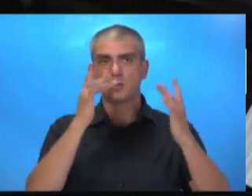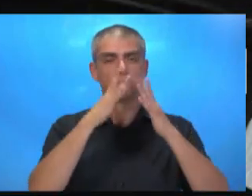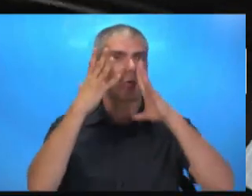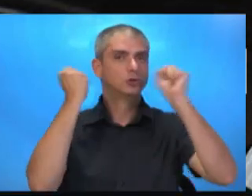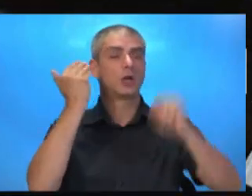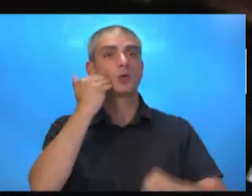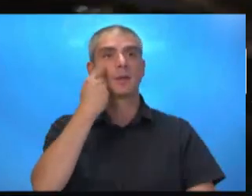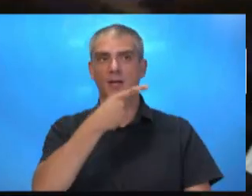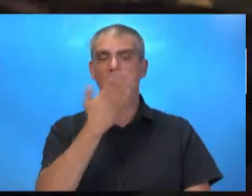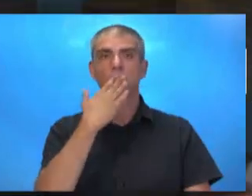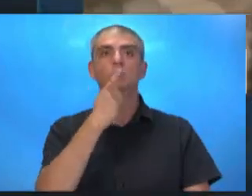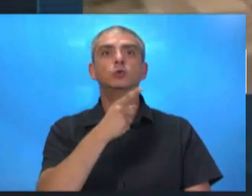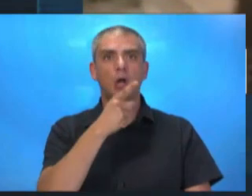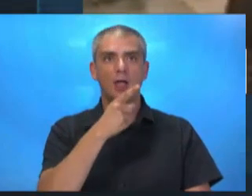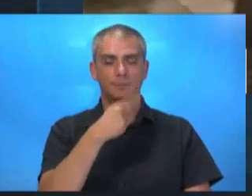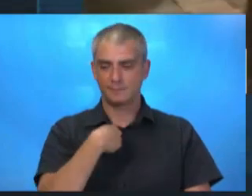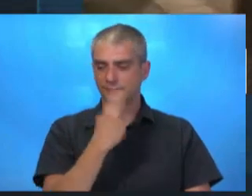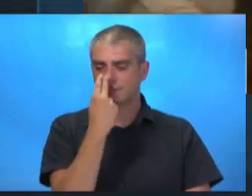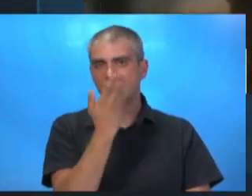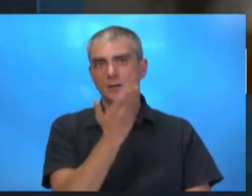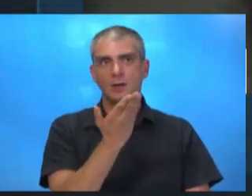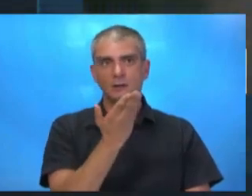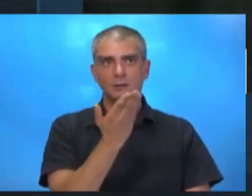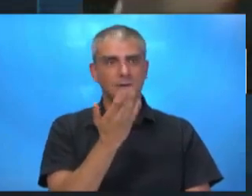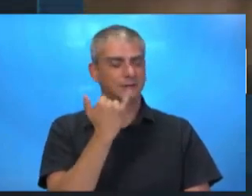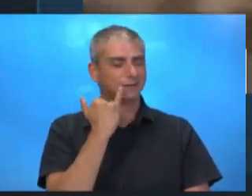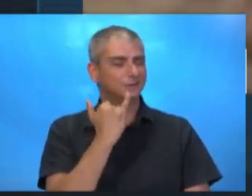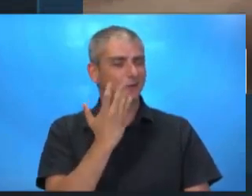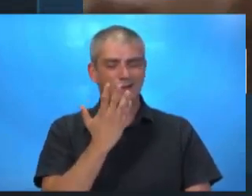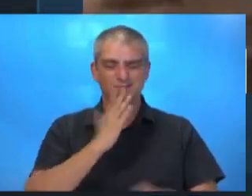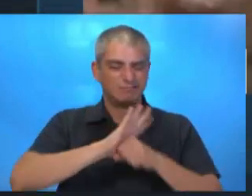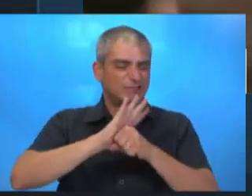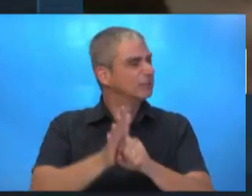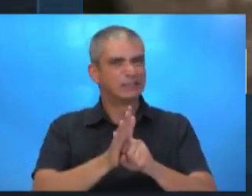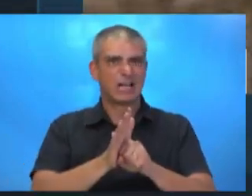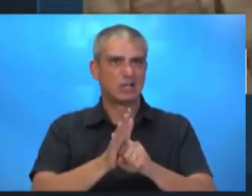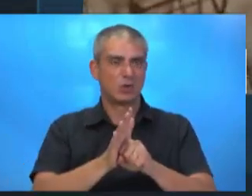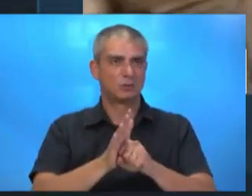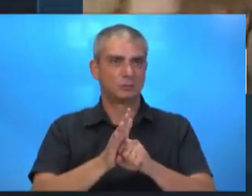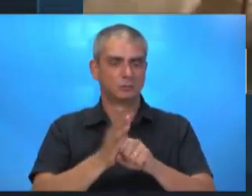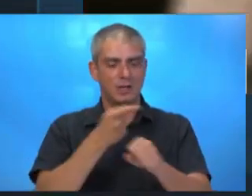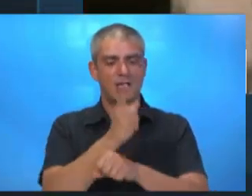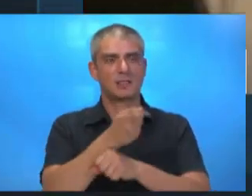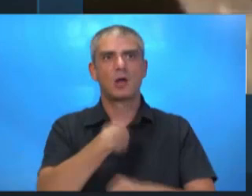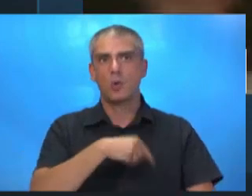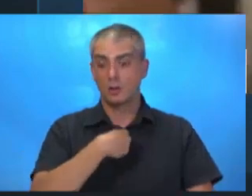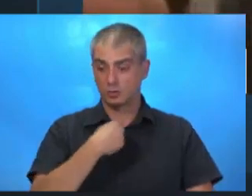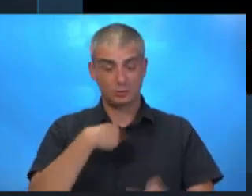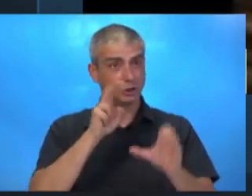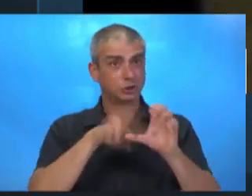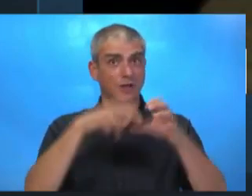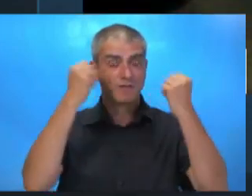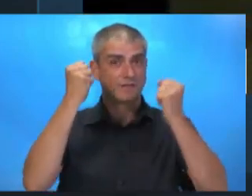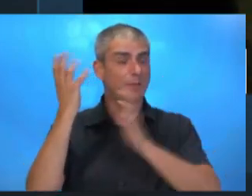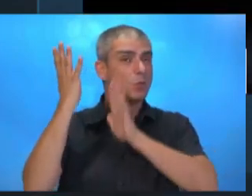האמריקאית בירושלים וראיתי באיזה אכזריות התנכלו לנו. השתתפתי בהפגנה באום אל-פחם, אותו